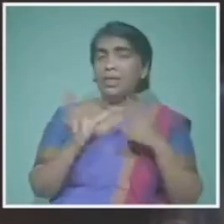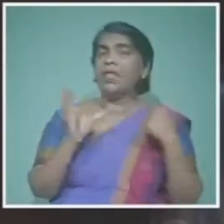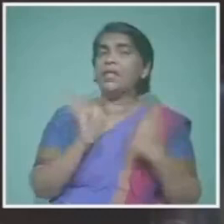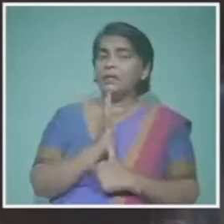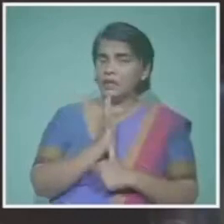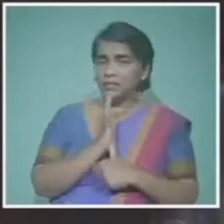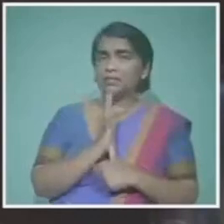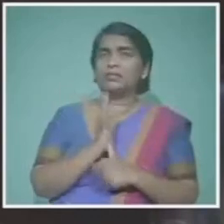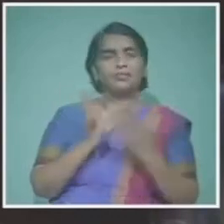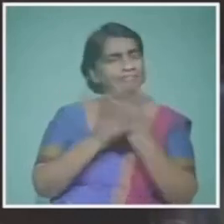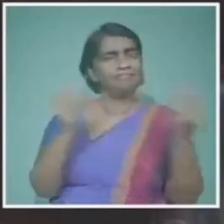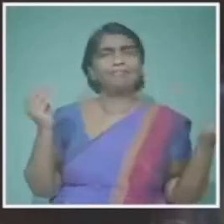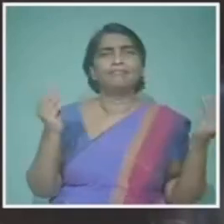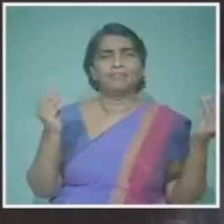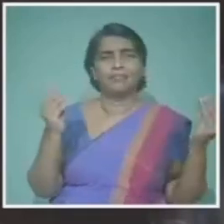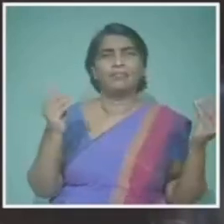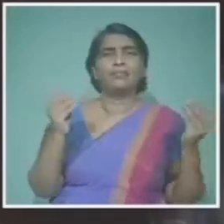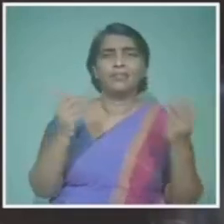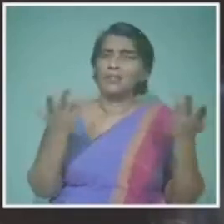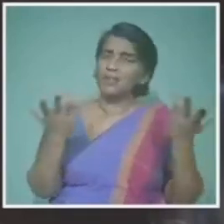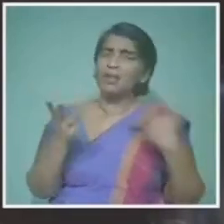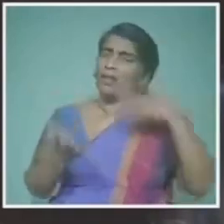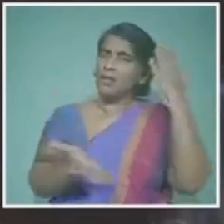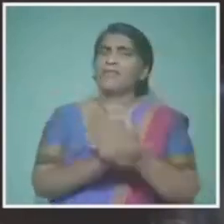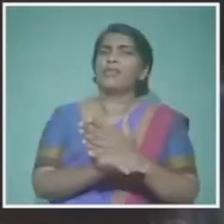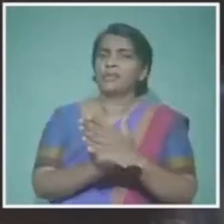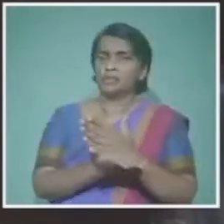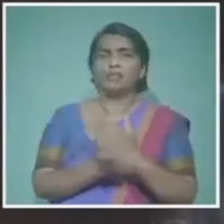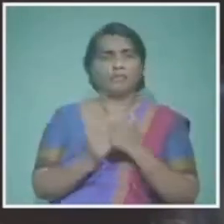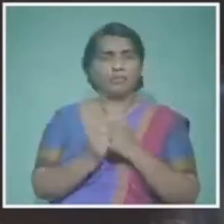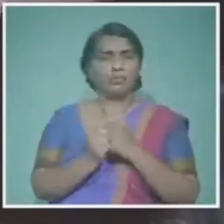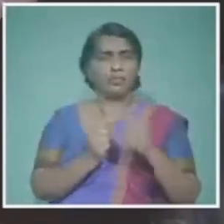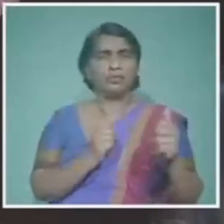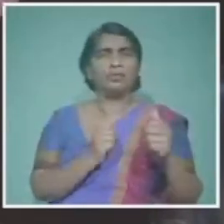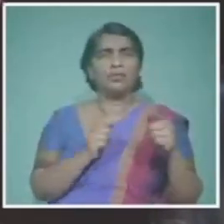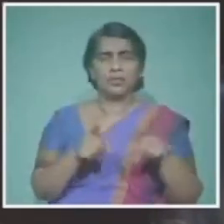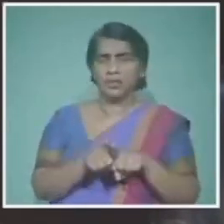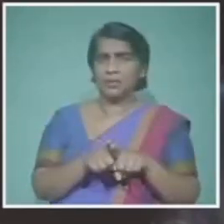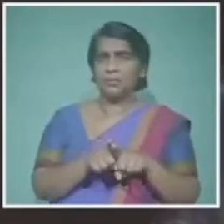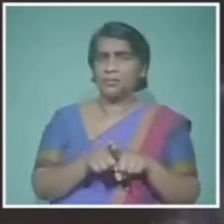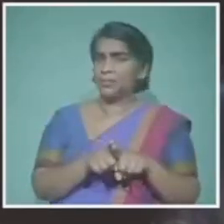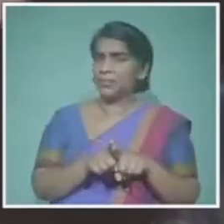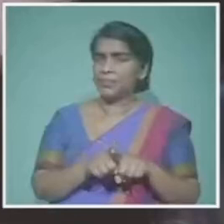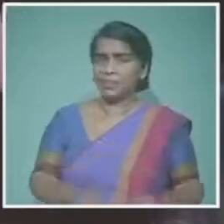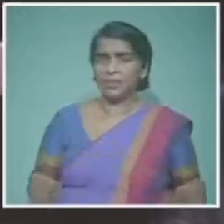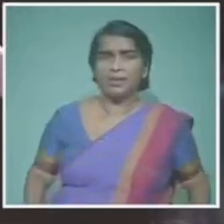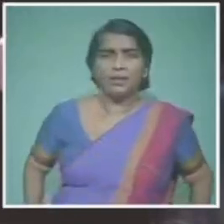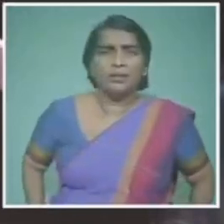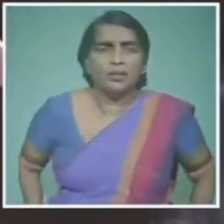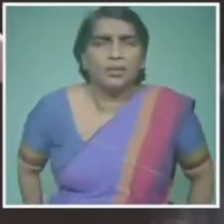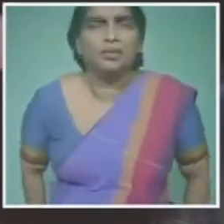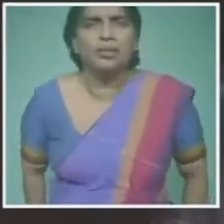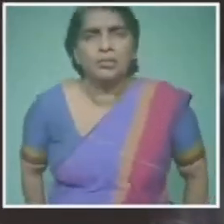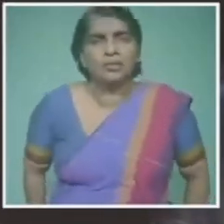panata? Please find. Teriak mu. Please find. Jadi ni berana, advokat hati ramu mereka. Hati ramu let us. If we can't repeal it, let us bring a moratorium